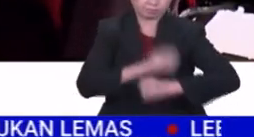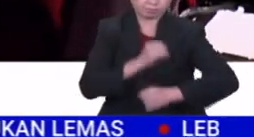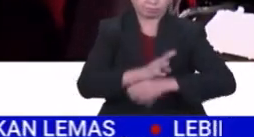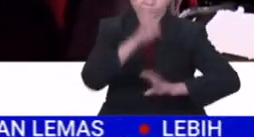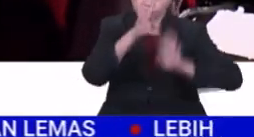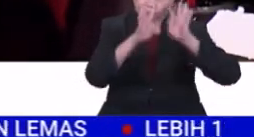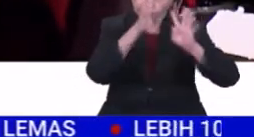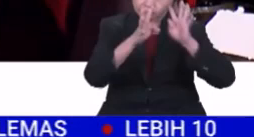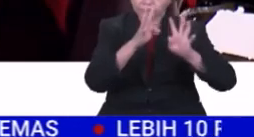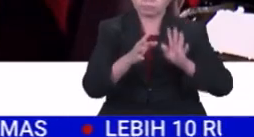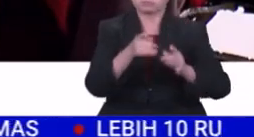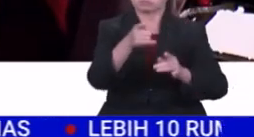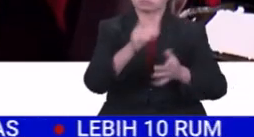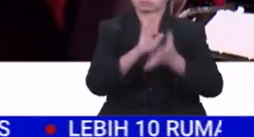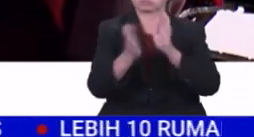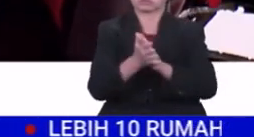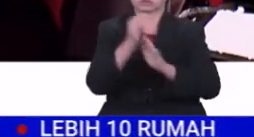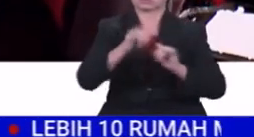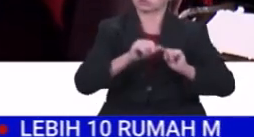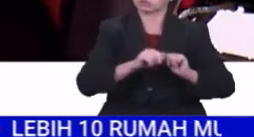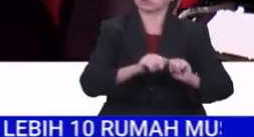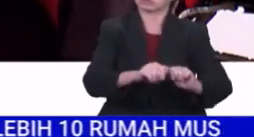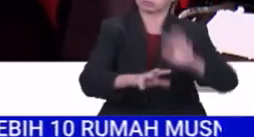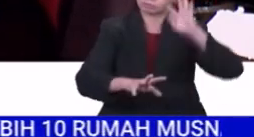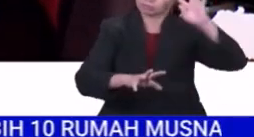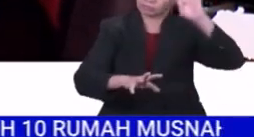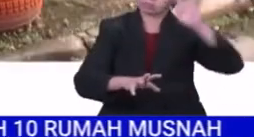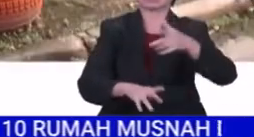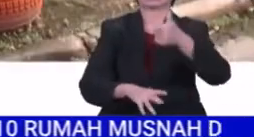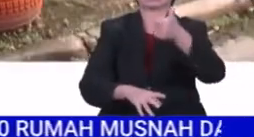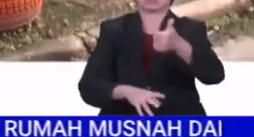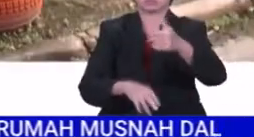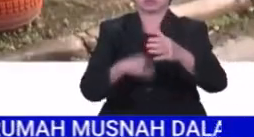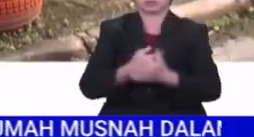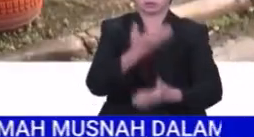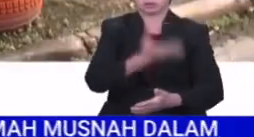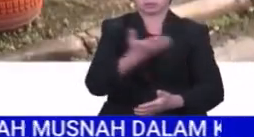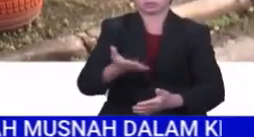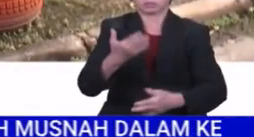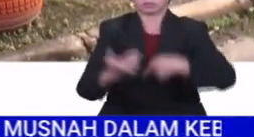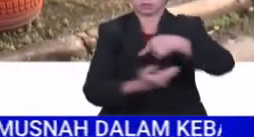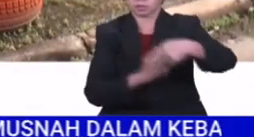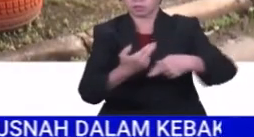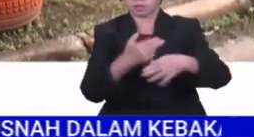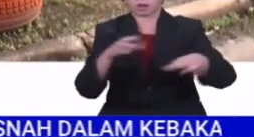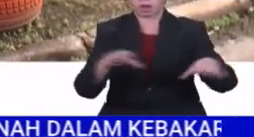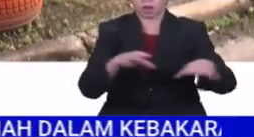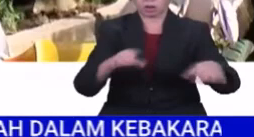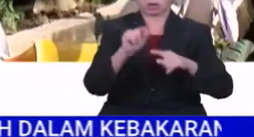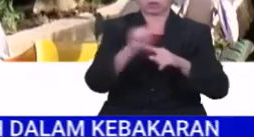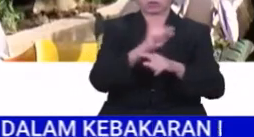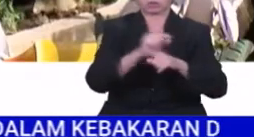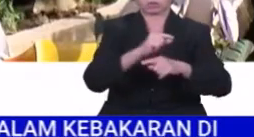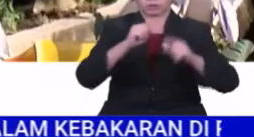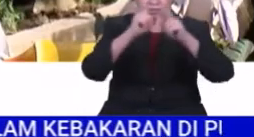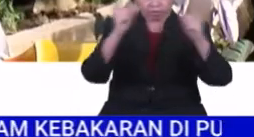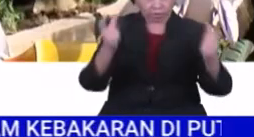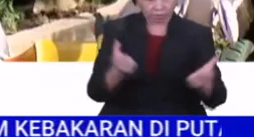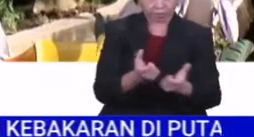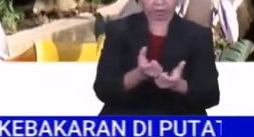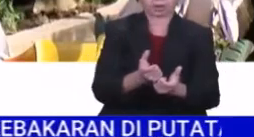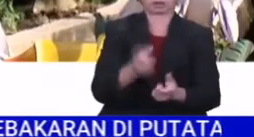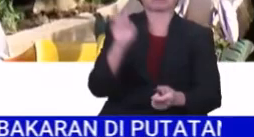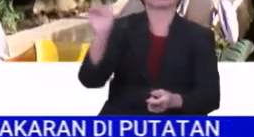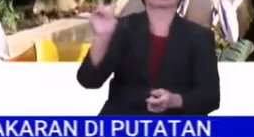kreativiti mendorong sekali untuk terus berinovasi antara produk kita semula yang dihasilkan menggunakan Toyota pakai